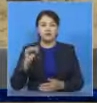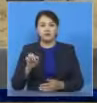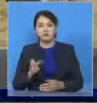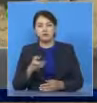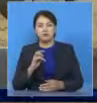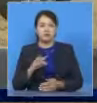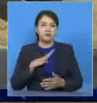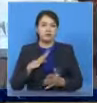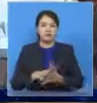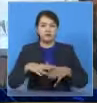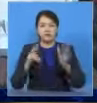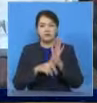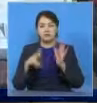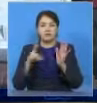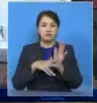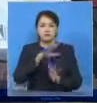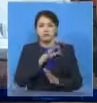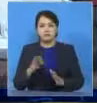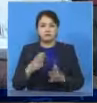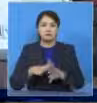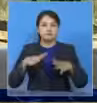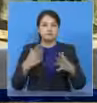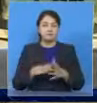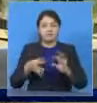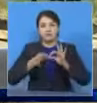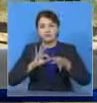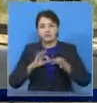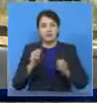тысяч тонн. Это более 78%. Но все же в сложный